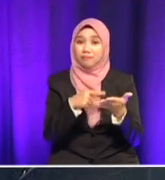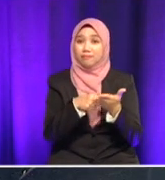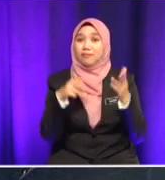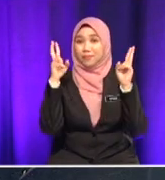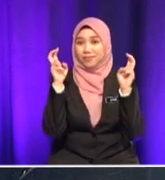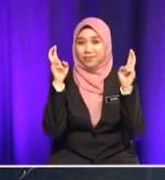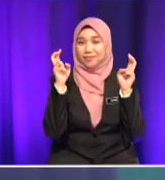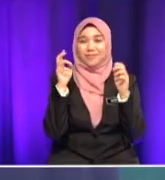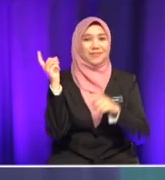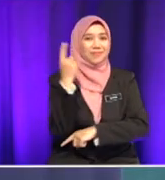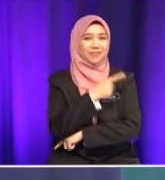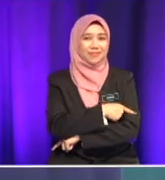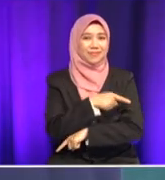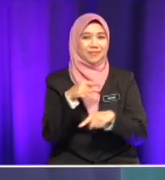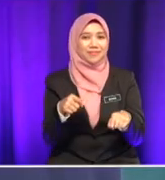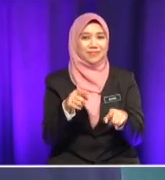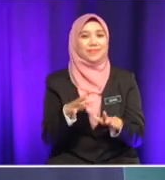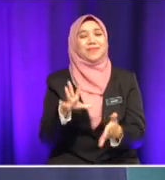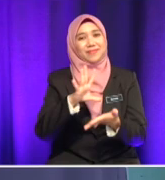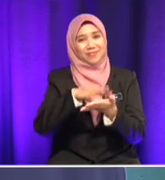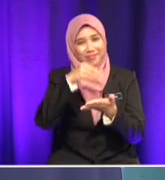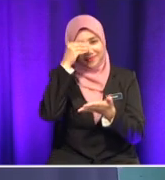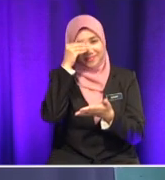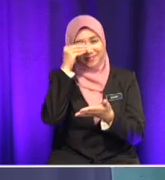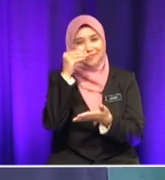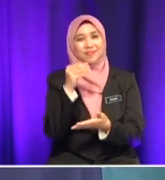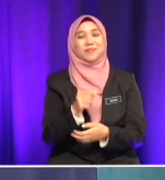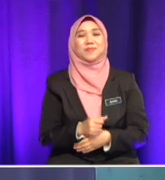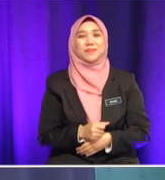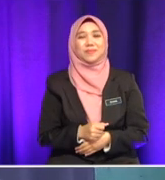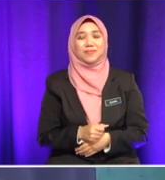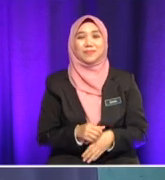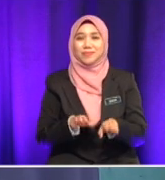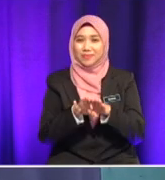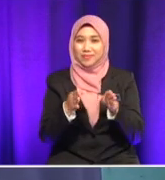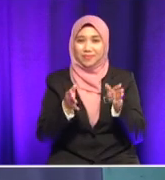hari ini kita akan belajar literasi bahasa Melayu